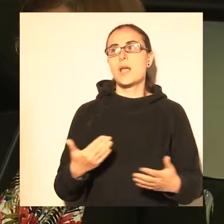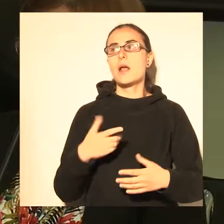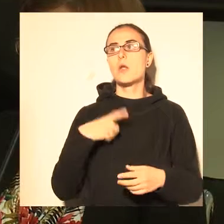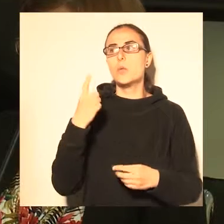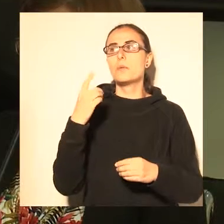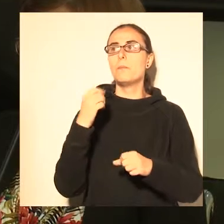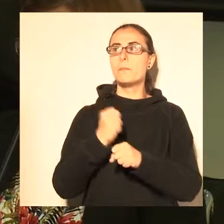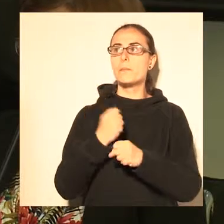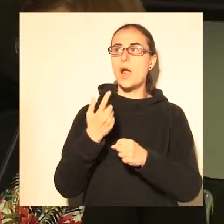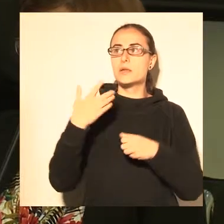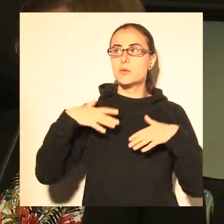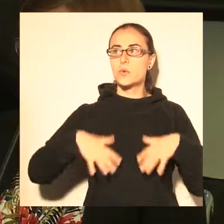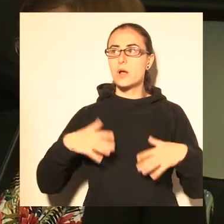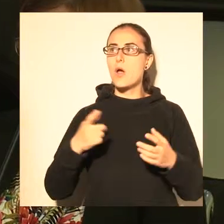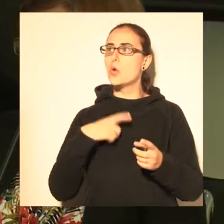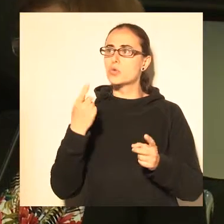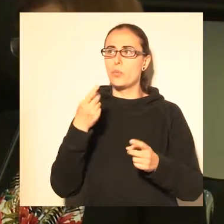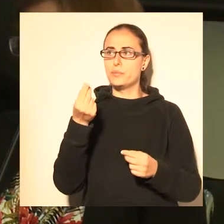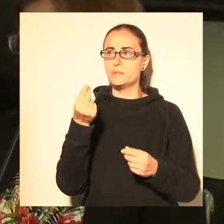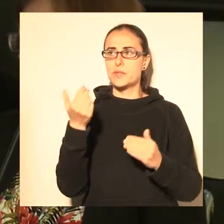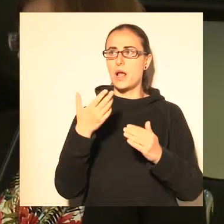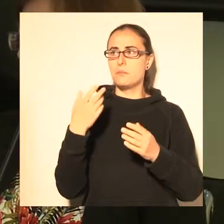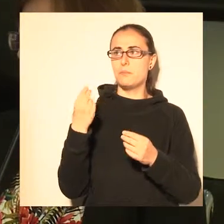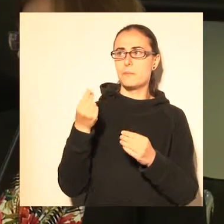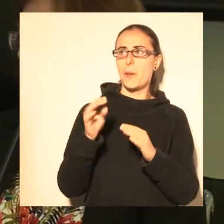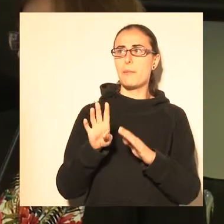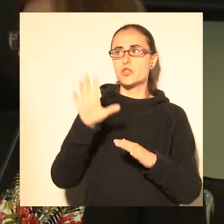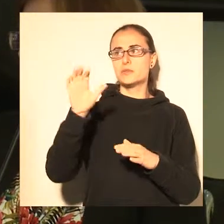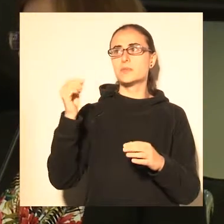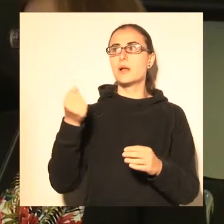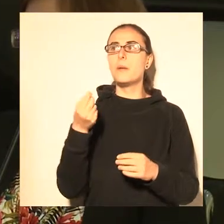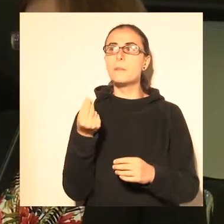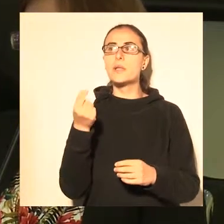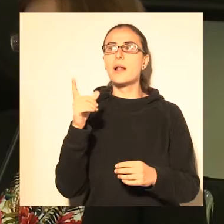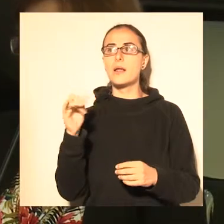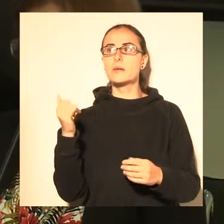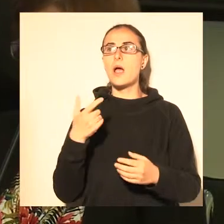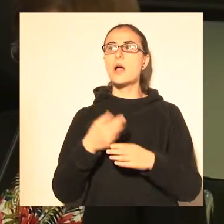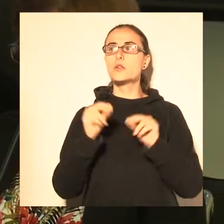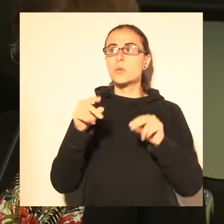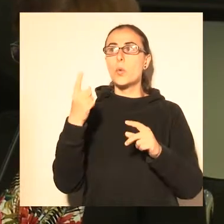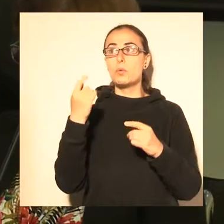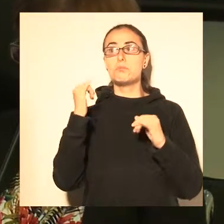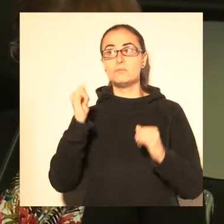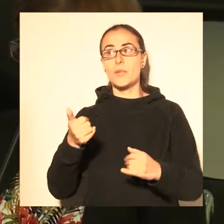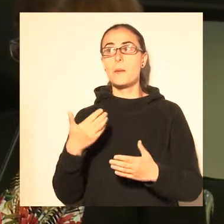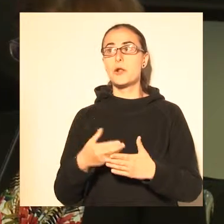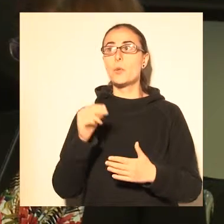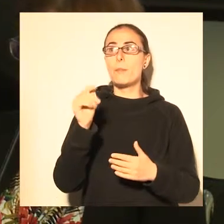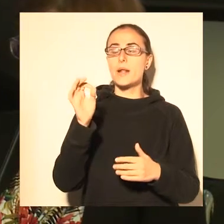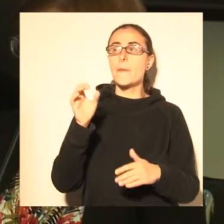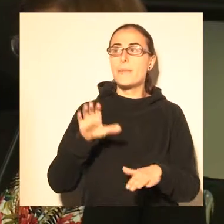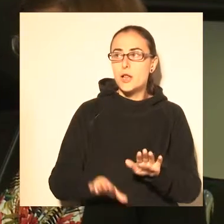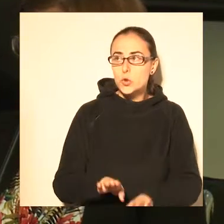talone zi se fac în Ungaria ajung undeva la un preț foarte românesc 45 RON perechea de talone ajută inclusiv la îndreptarea